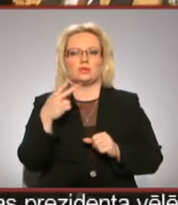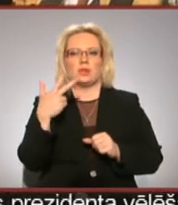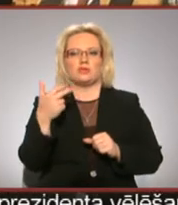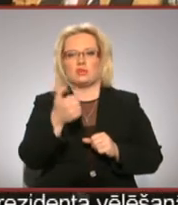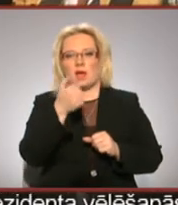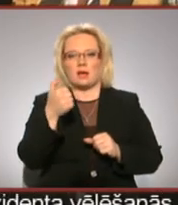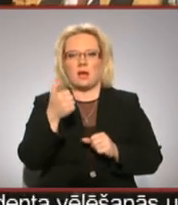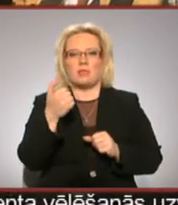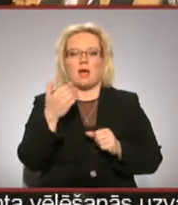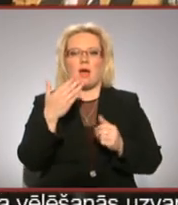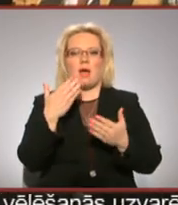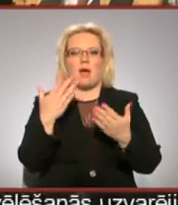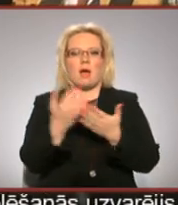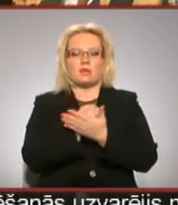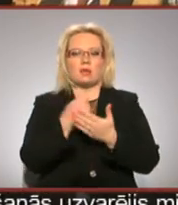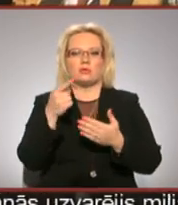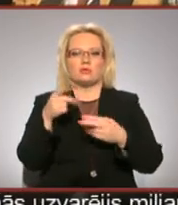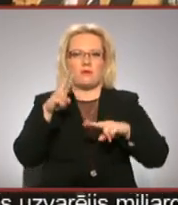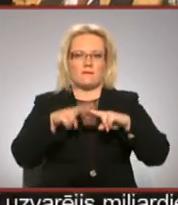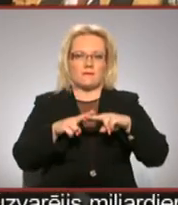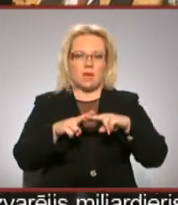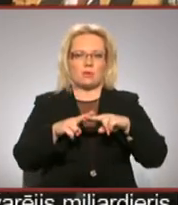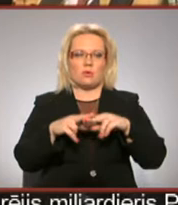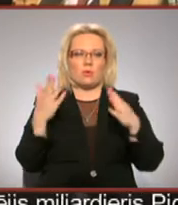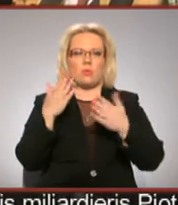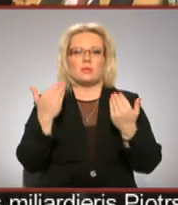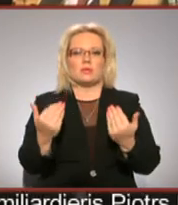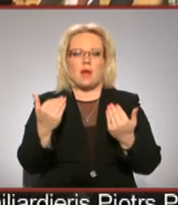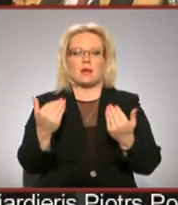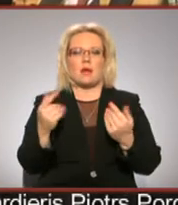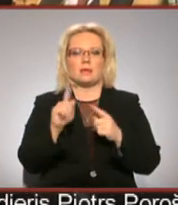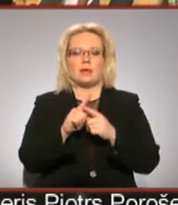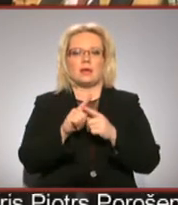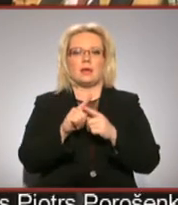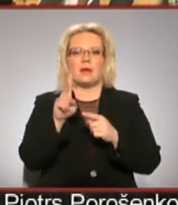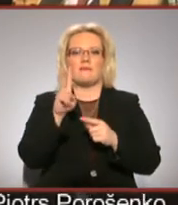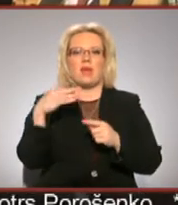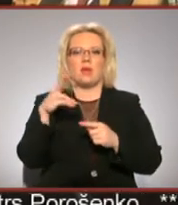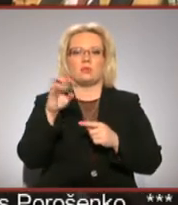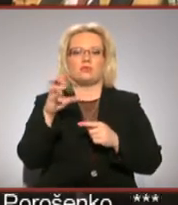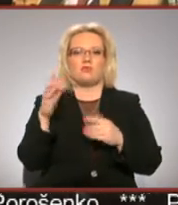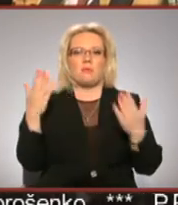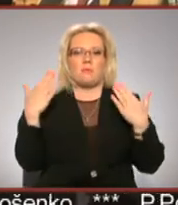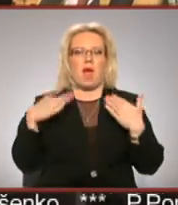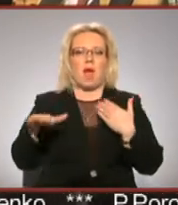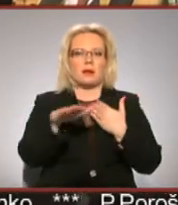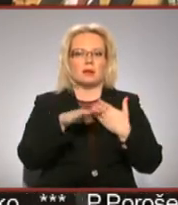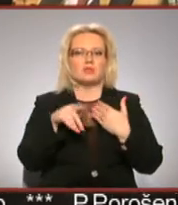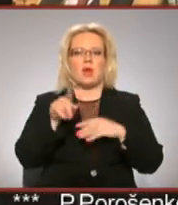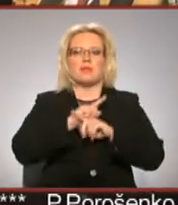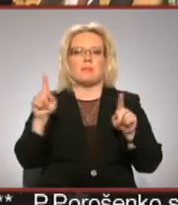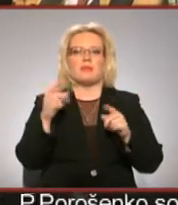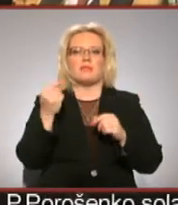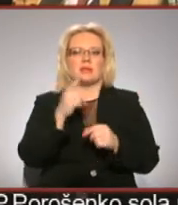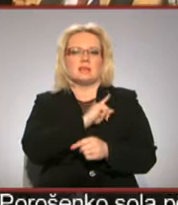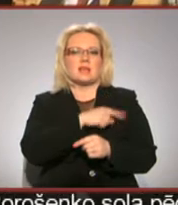2003. Gadā atradu šo vietu, kur tagad ir vienkoču parks. Bet arī tā nebija finansiāla iespēja uzreiz celt